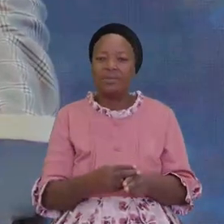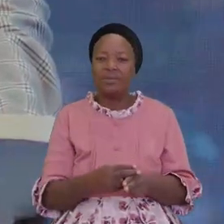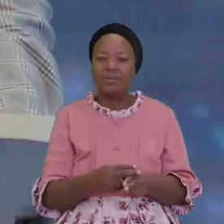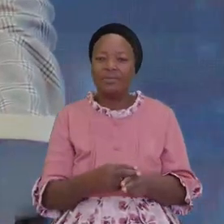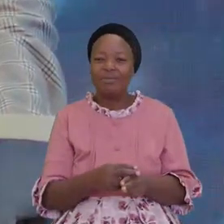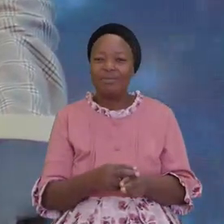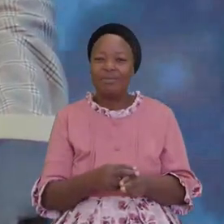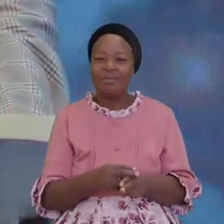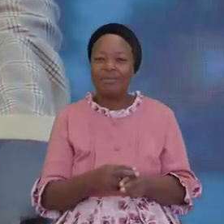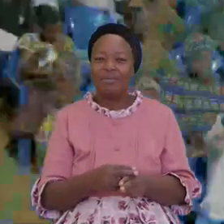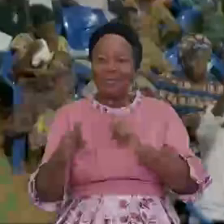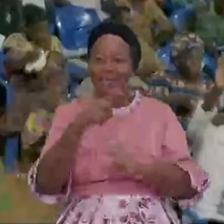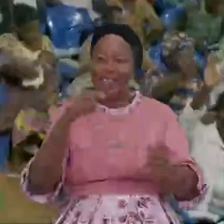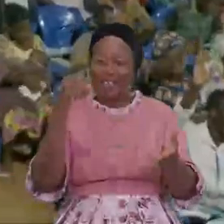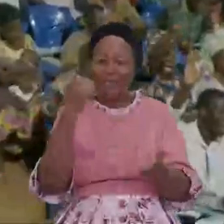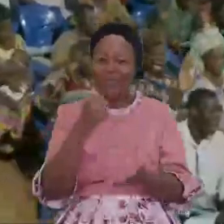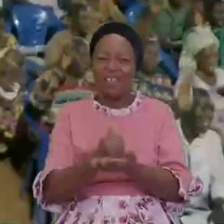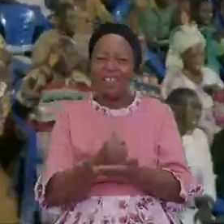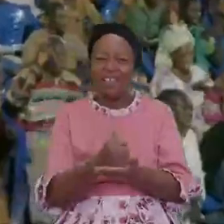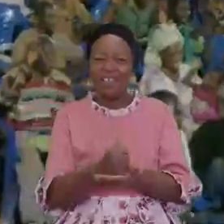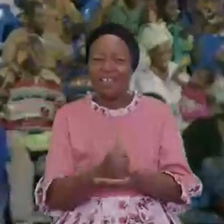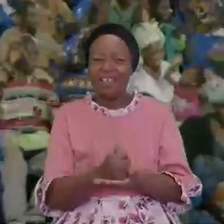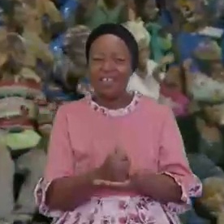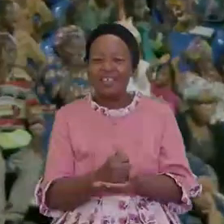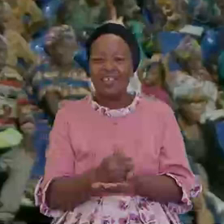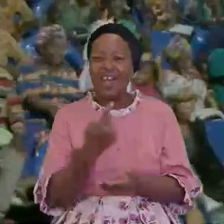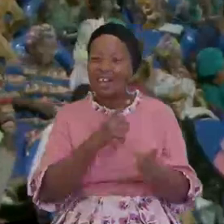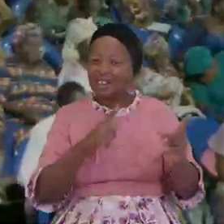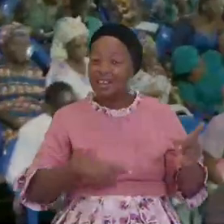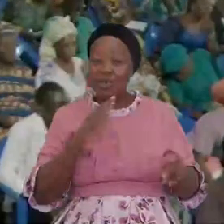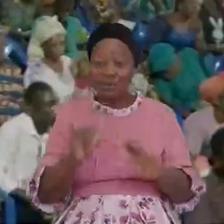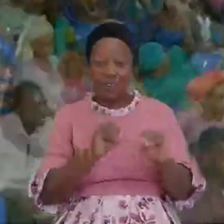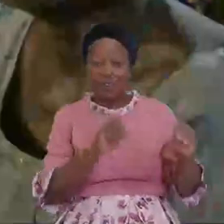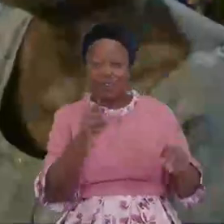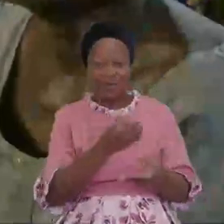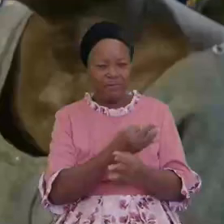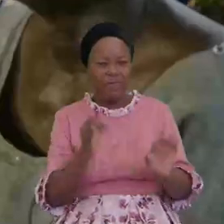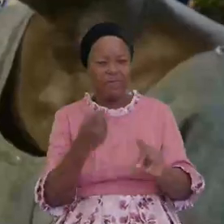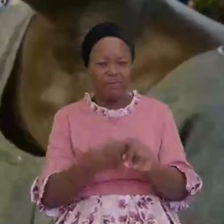Une nouvelle vie te parviendra. Je ne peux pas entendre ton amen.